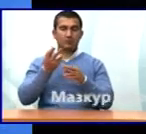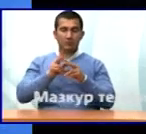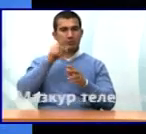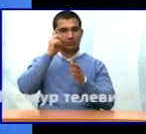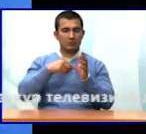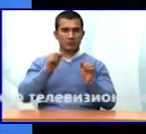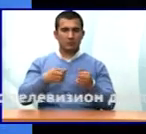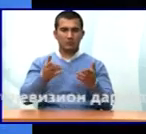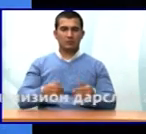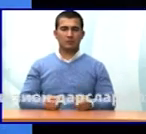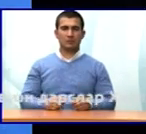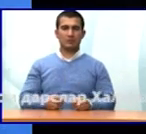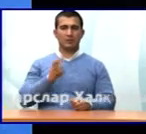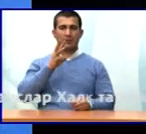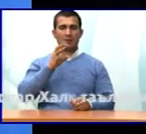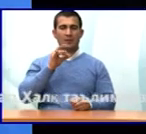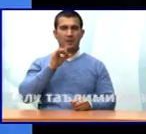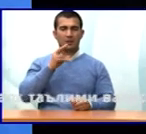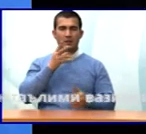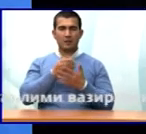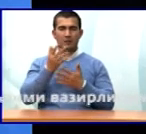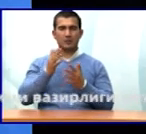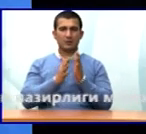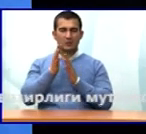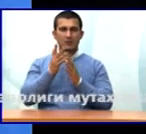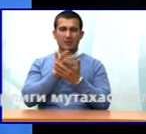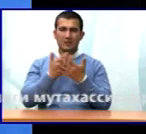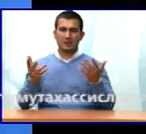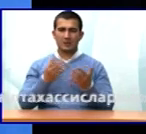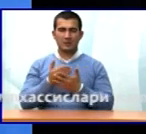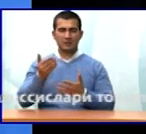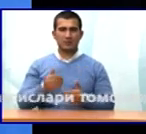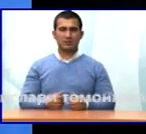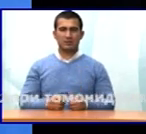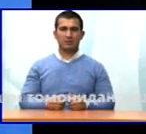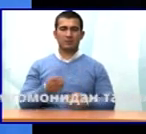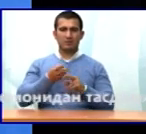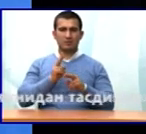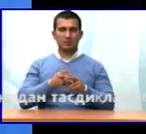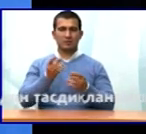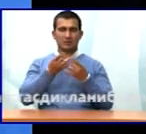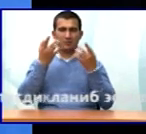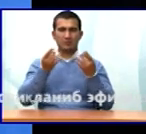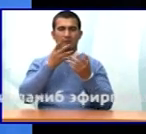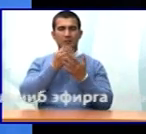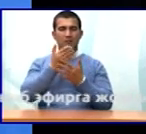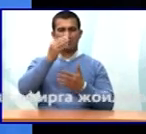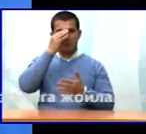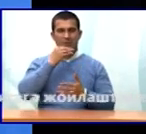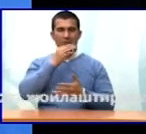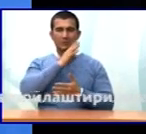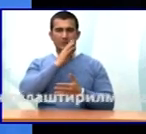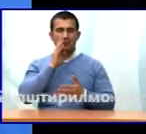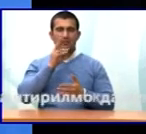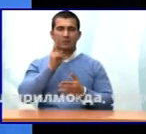bo'lmaydi. Mineral o'g'itlarning sinflanishi haqida gapirib bering. Ota-onangizga